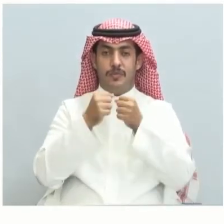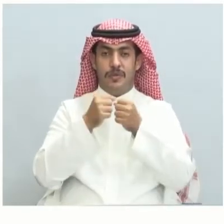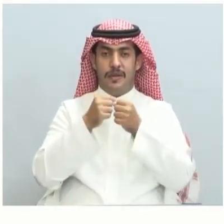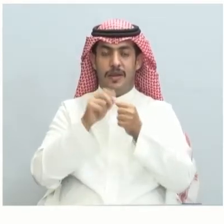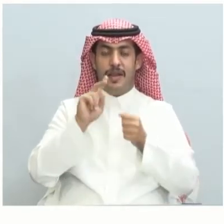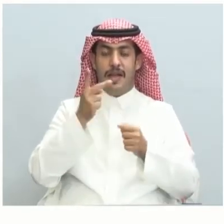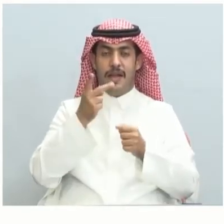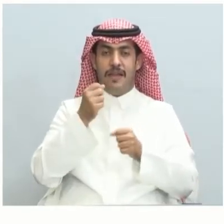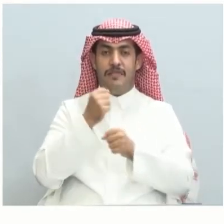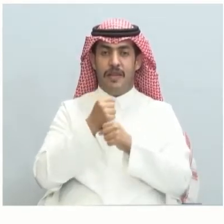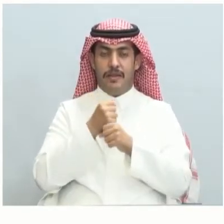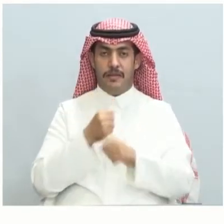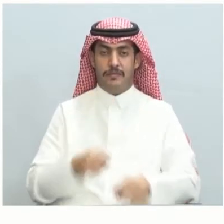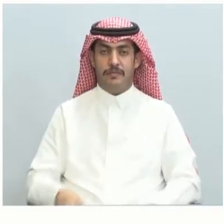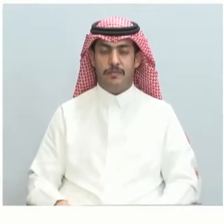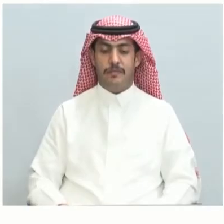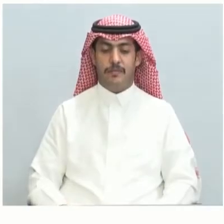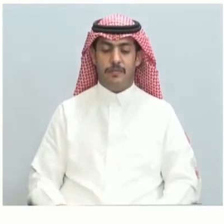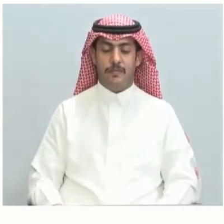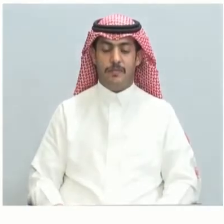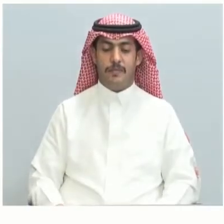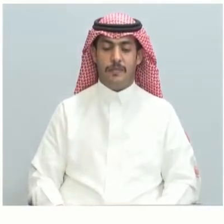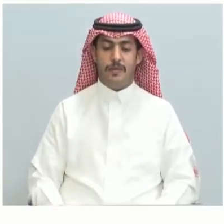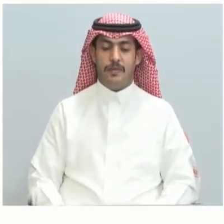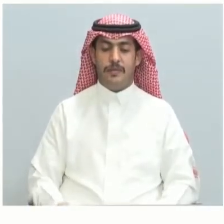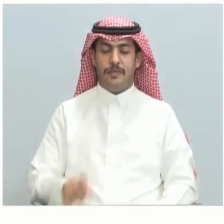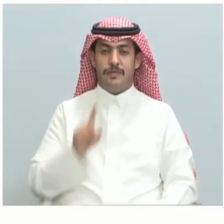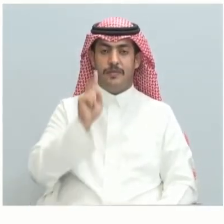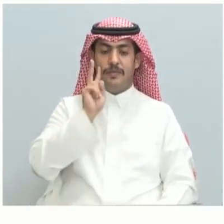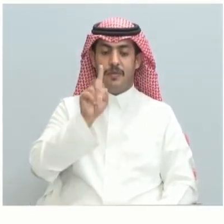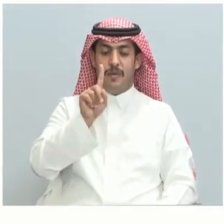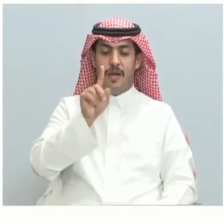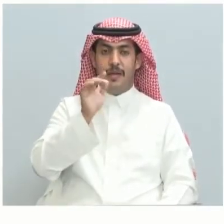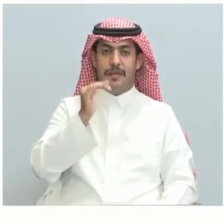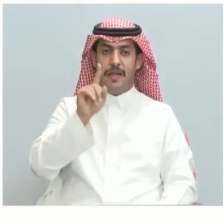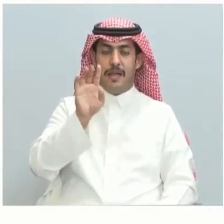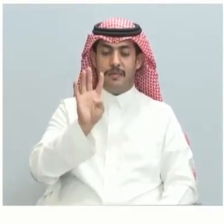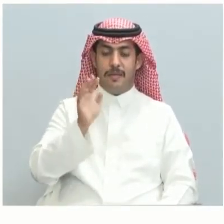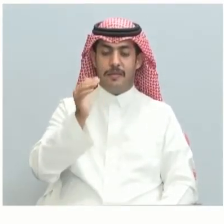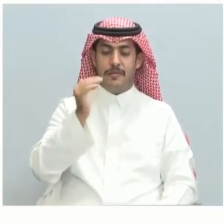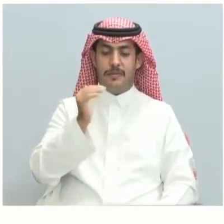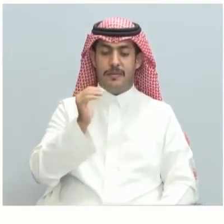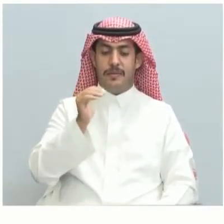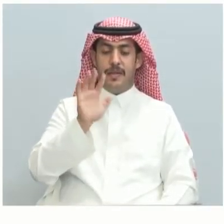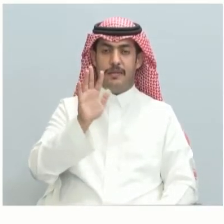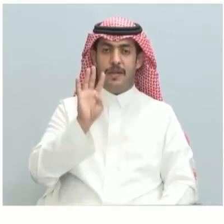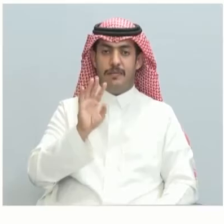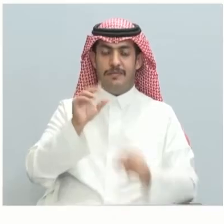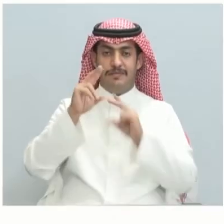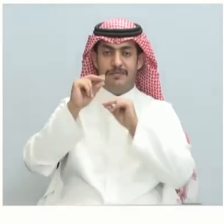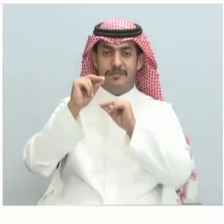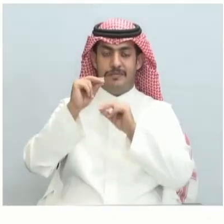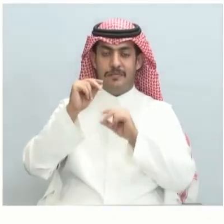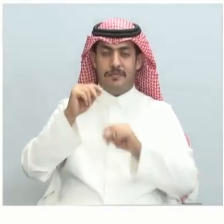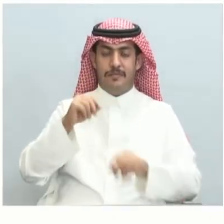غير فعليه انظروا هنا ابناء بناتي هنا واحد على اربعه وخمسه على اربعه تقع على نفس النقطه